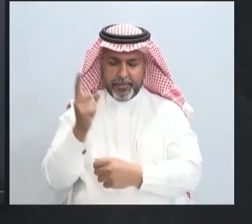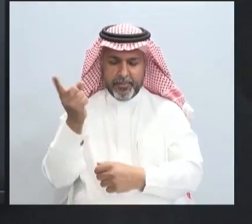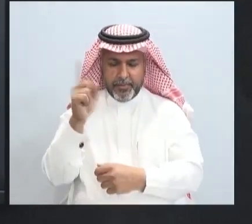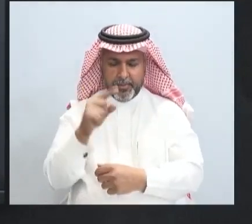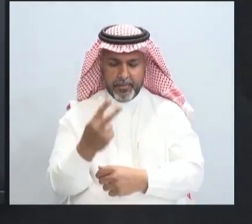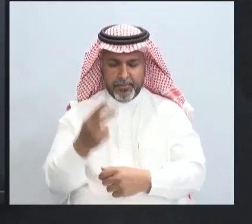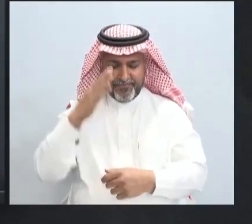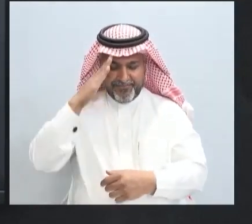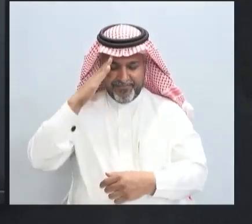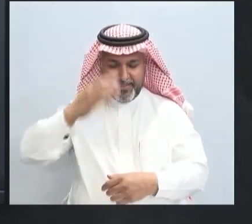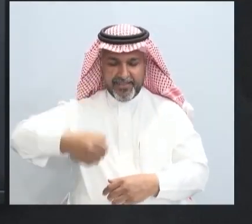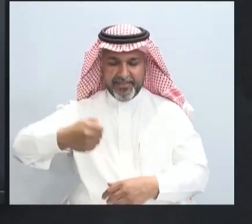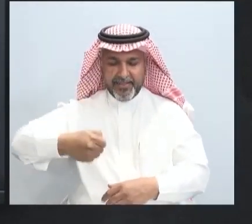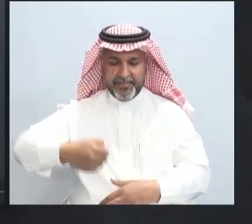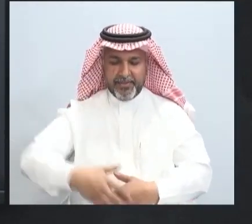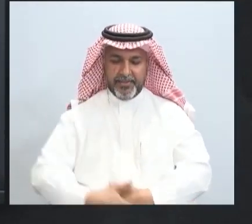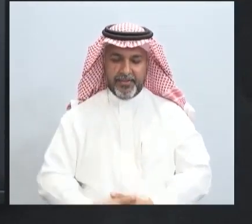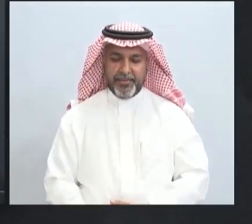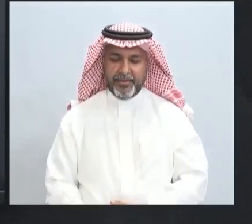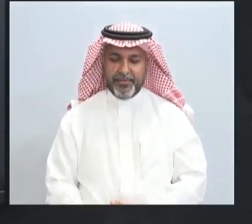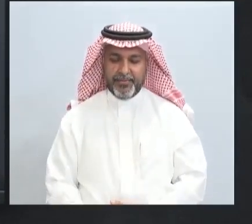تعالى دمتم في رعايه الله والسلام عليكم ورحمه الله وبركاته